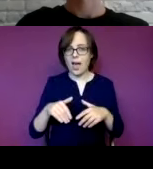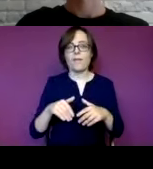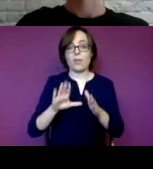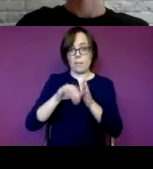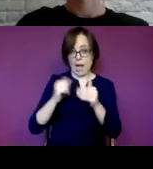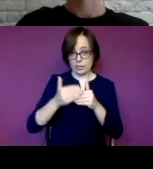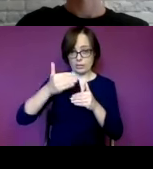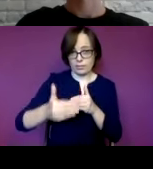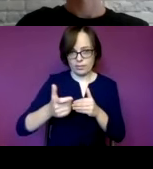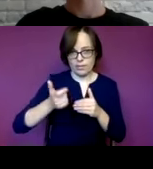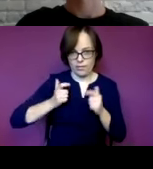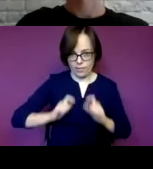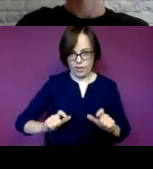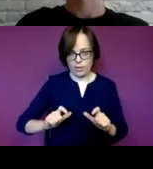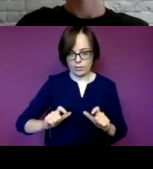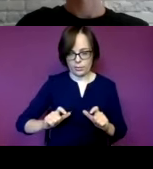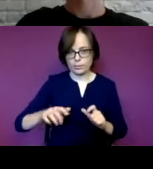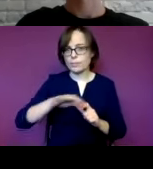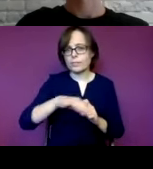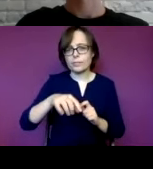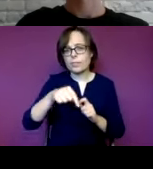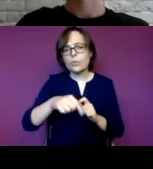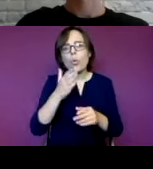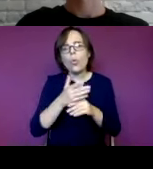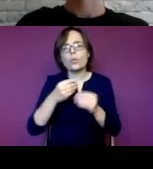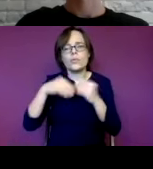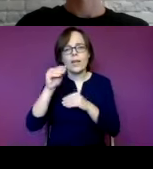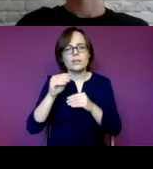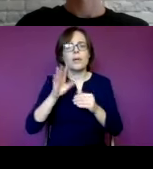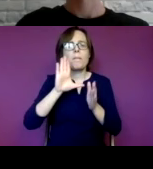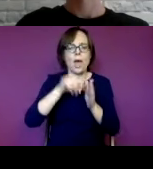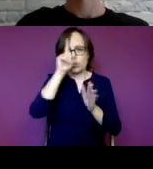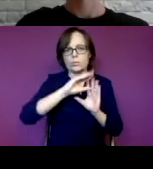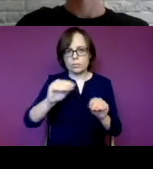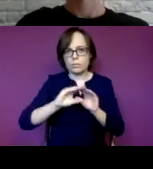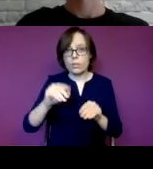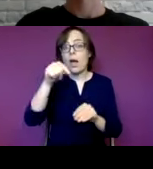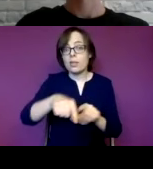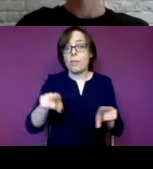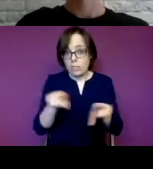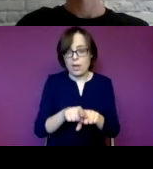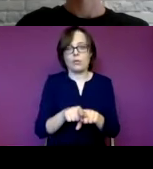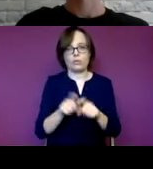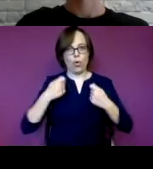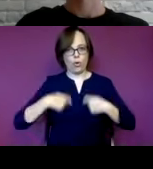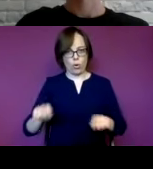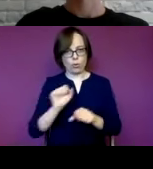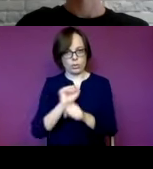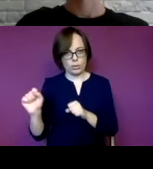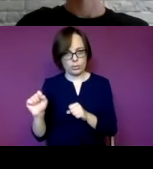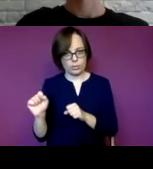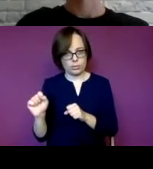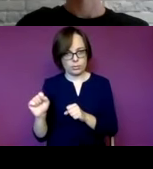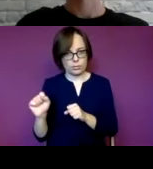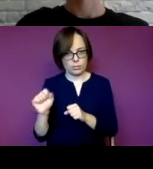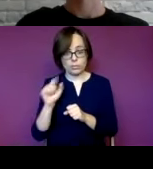już, że tak powiem, składające się z mieszkańców napływowych, tam również jest rolnictwo, tam również są rolnicy. I myślę, że